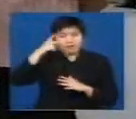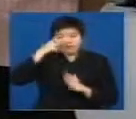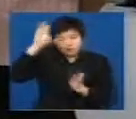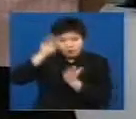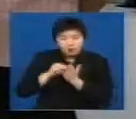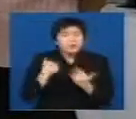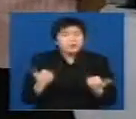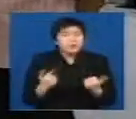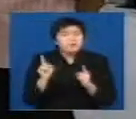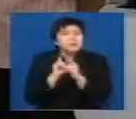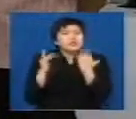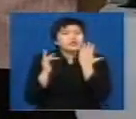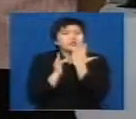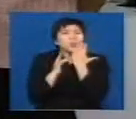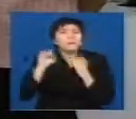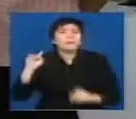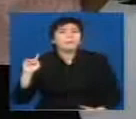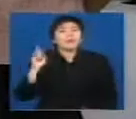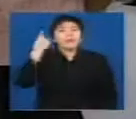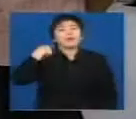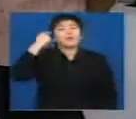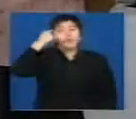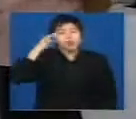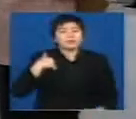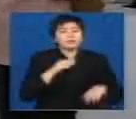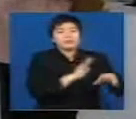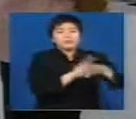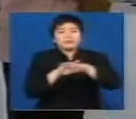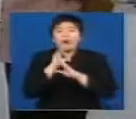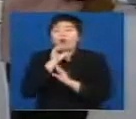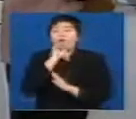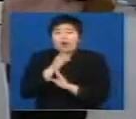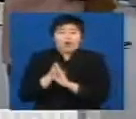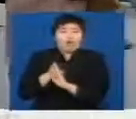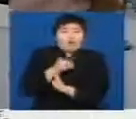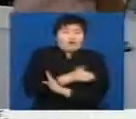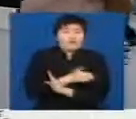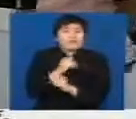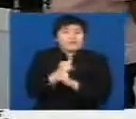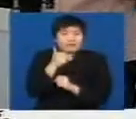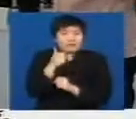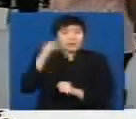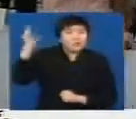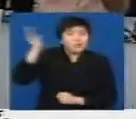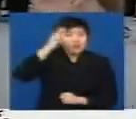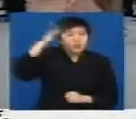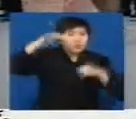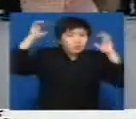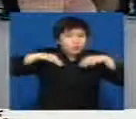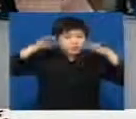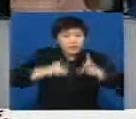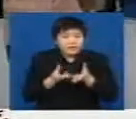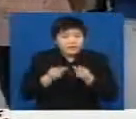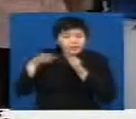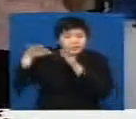หม่เนี่ยว ่ าเนี่ยเราสามารถที่จะบอกแจ้งประชาชนล่วงหน้าได ้ข้อมูลสภาพอากาศฝนพายุ ฝนตกหนักดิน